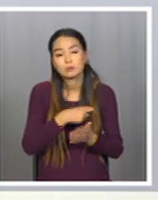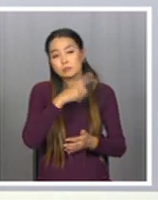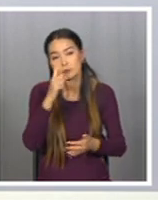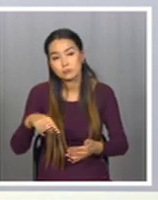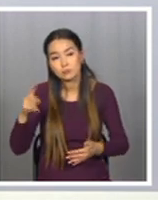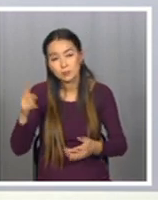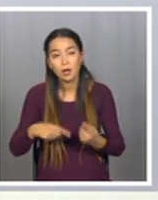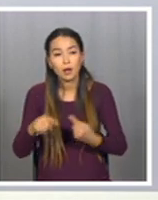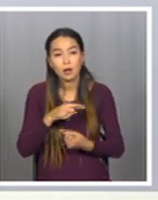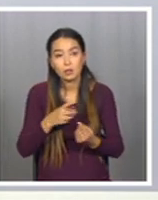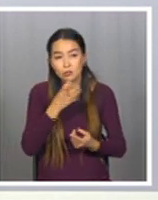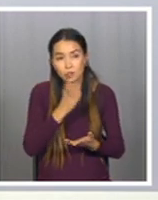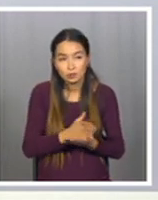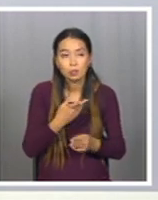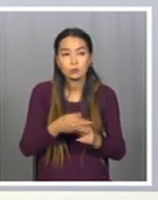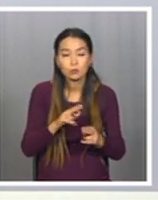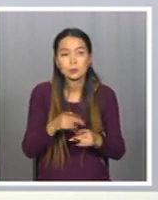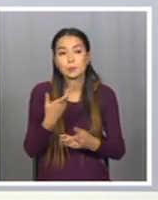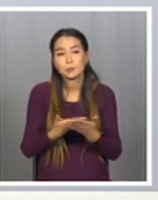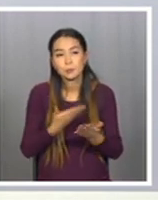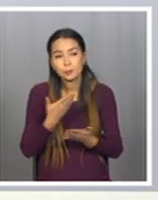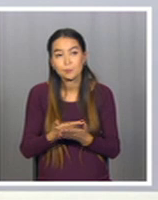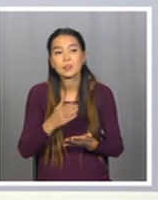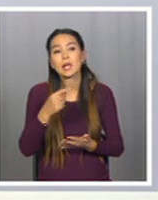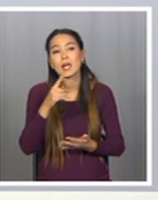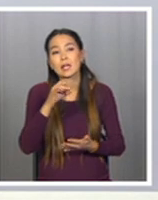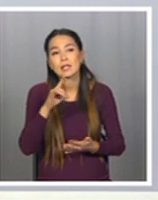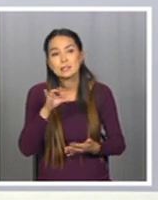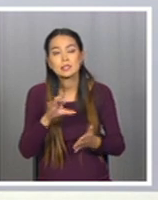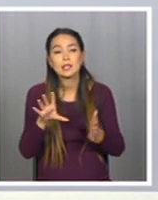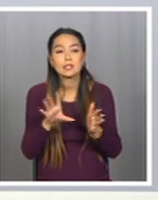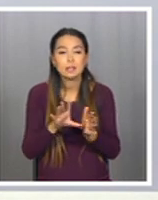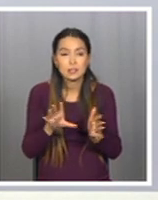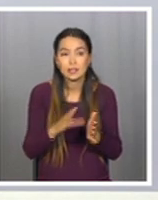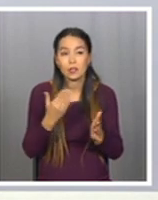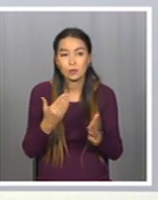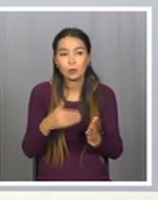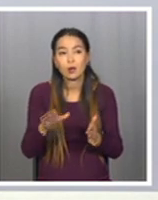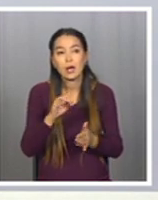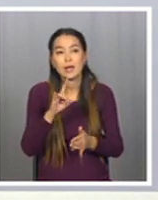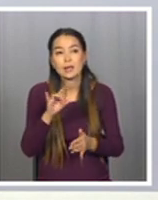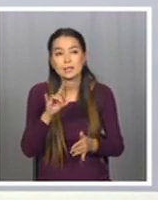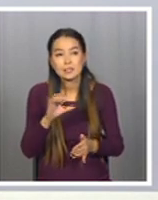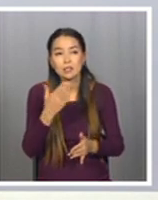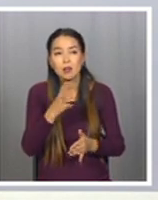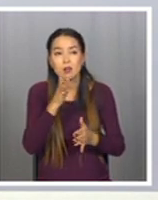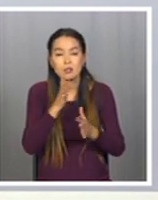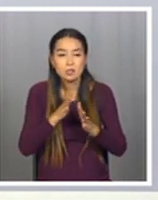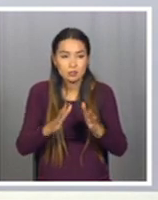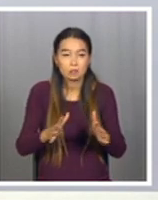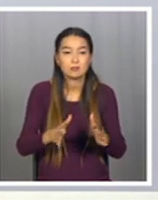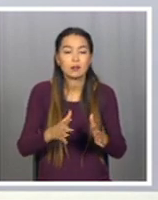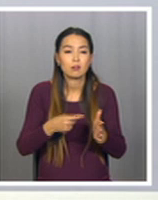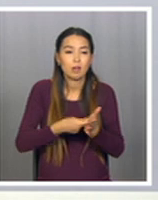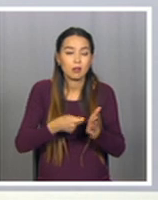екен. Оны мысал үшін резисторды тоқ көзіне жалғаған кезде резистордың қызуынан байқауымызға